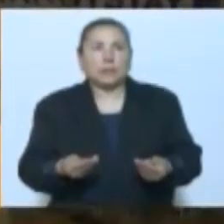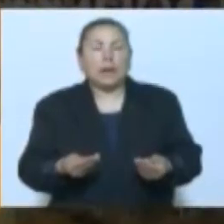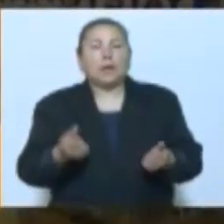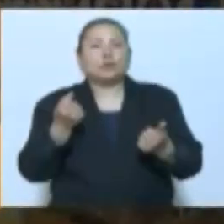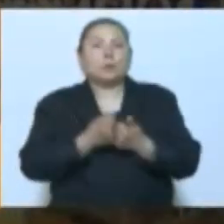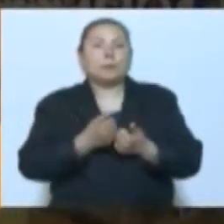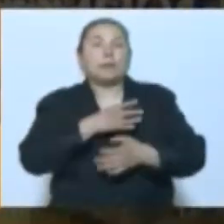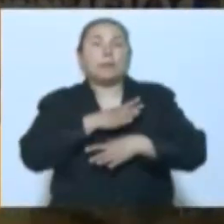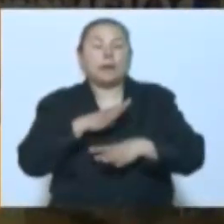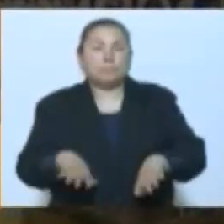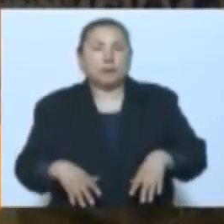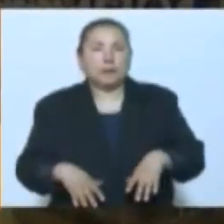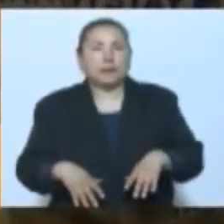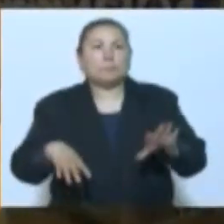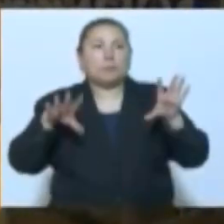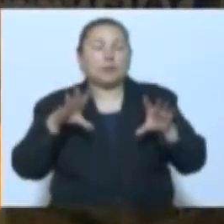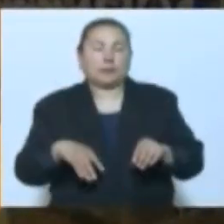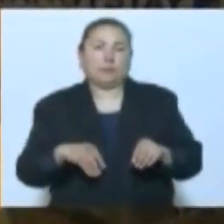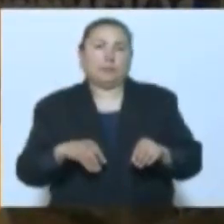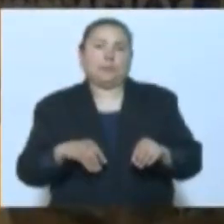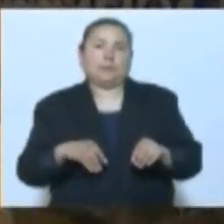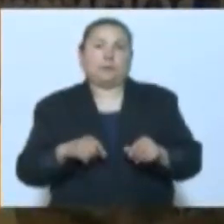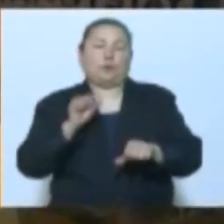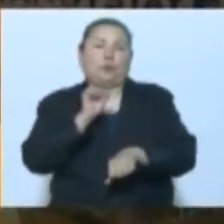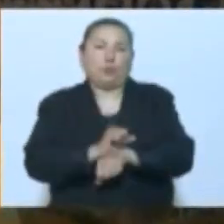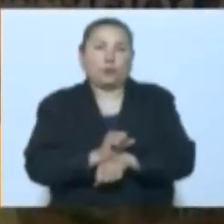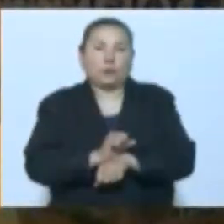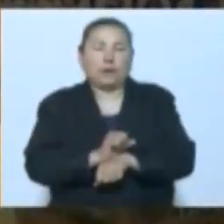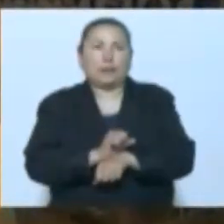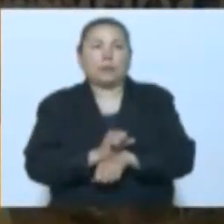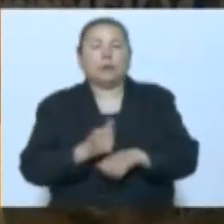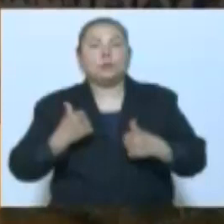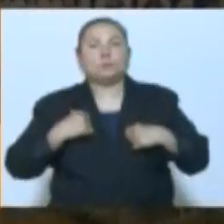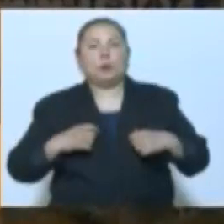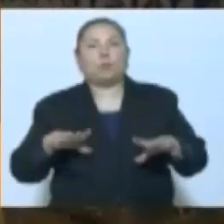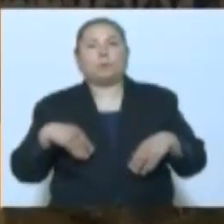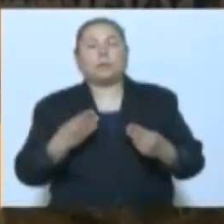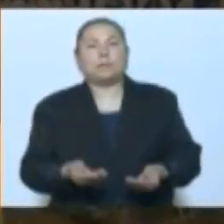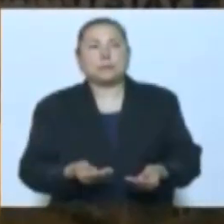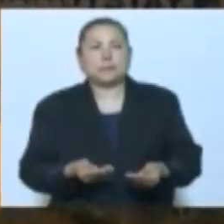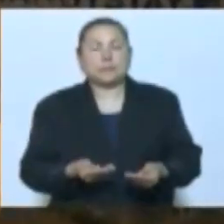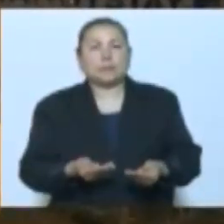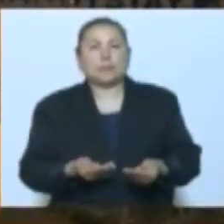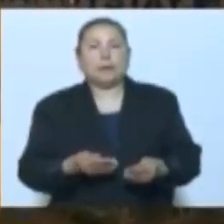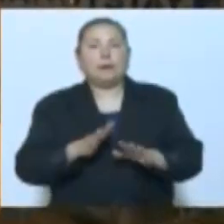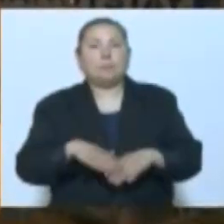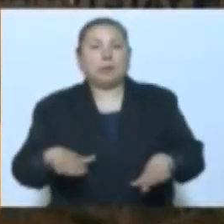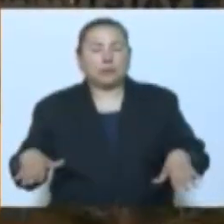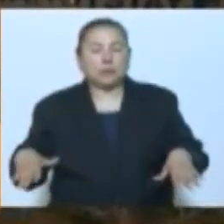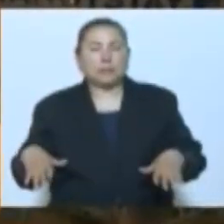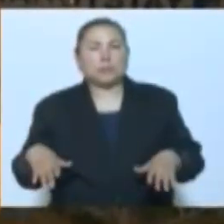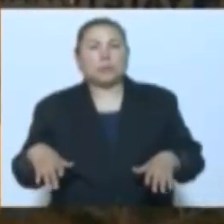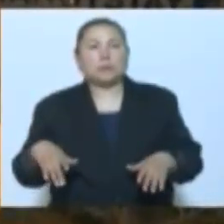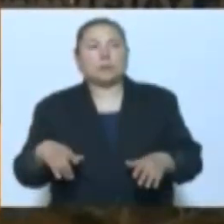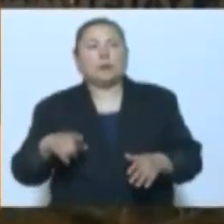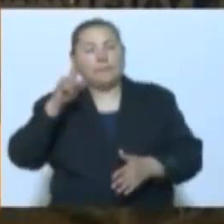апаттар барлығы да тоқтап, осы халқымыздың тыныштығын берсін деп тілеп, бала шағамның тілектері қабыл